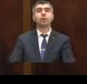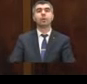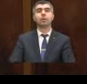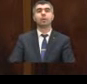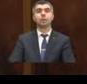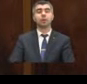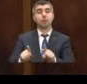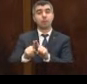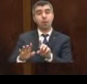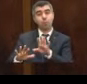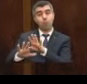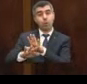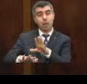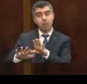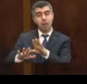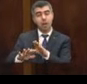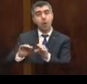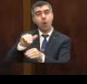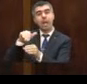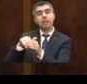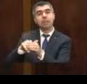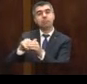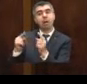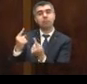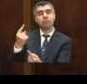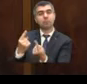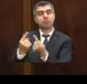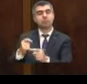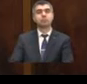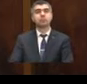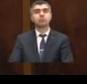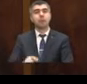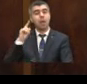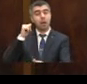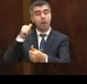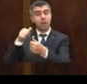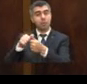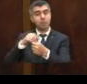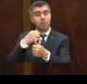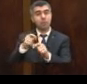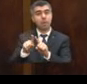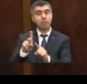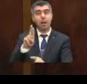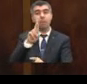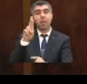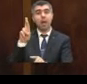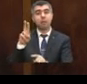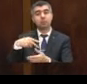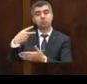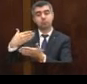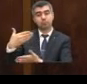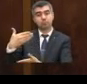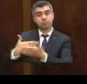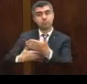المجتمع وبعض الأحزاب السياسية. وبهذا الشأن يتذكر الجميع خطاب جلالة الملك محمد السادس حفظه